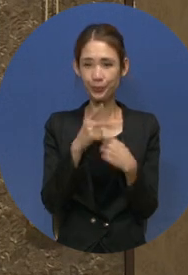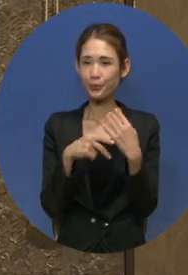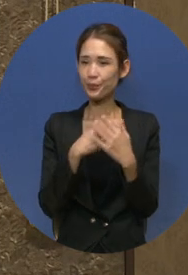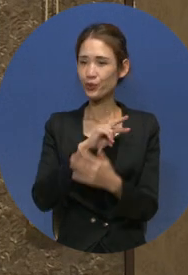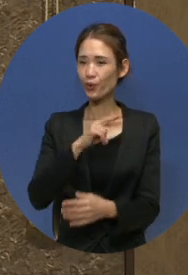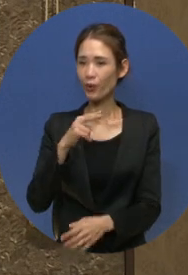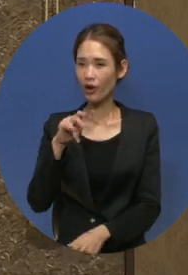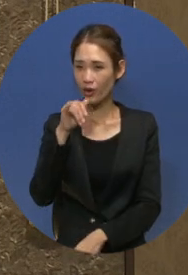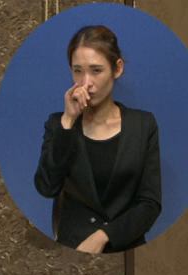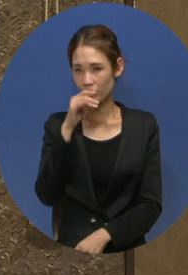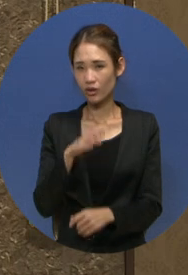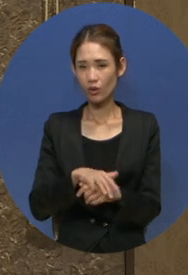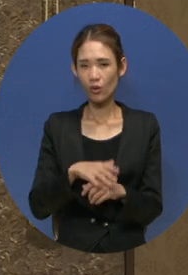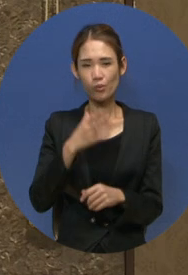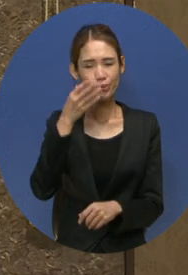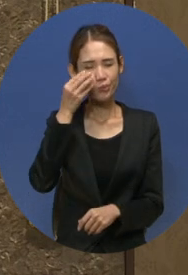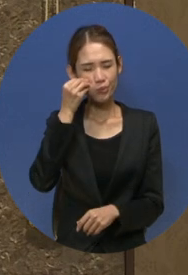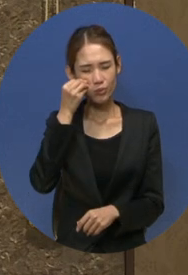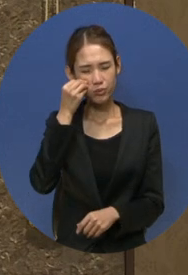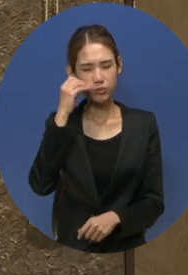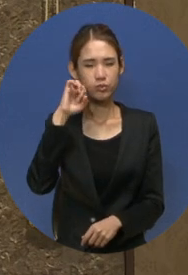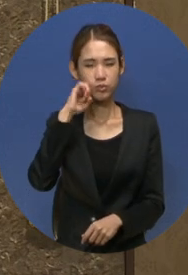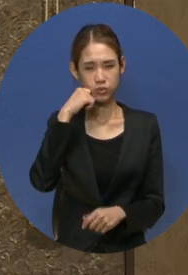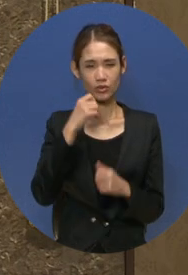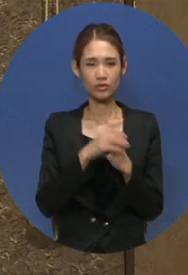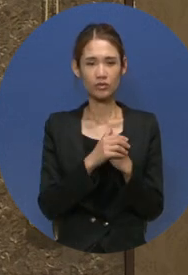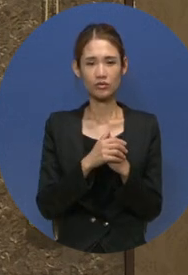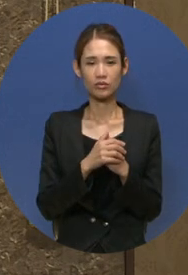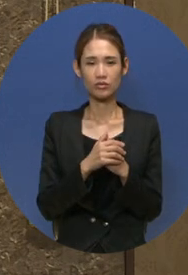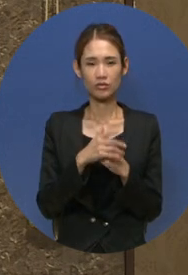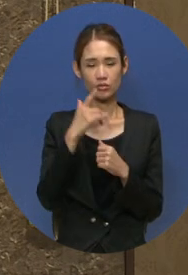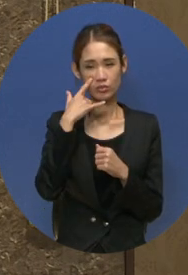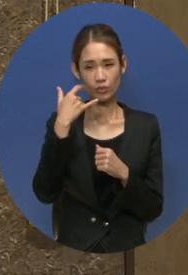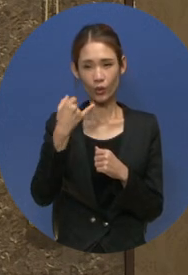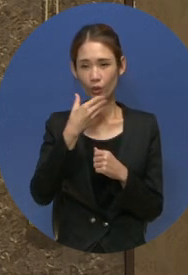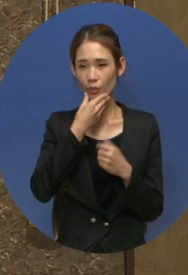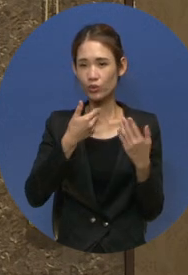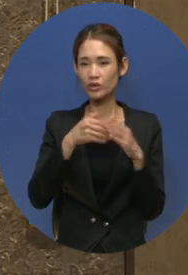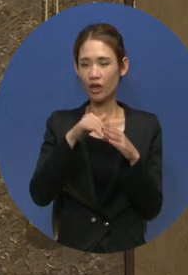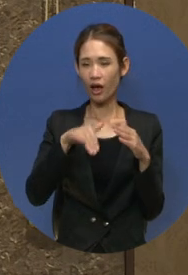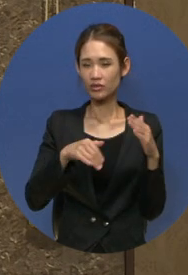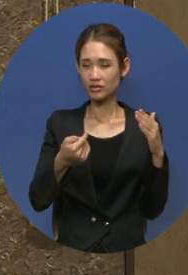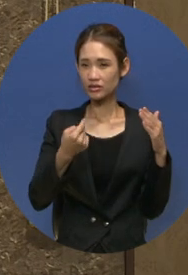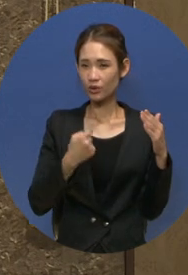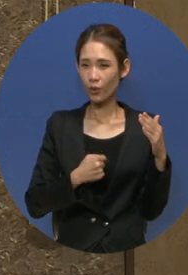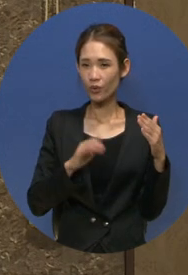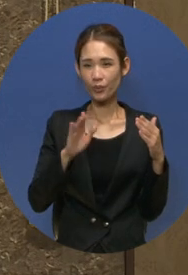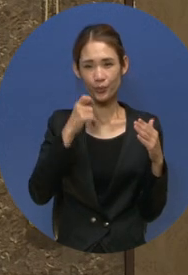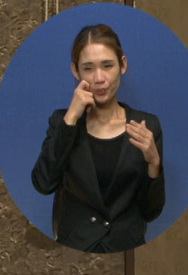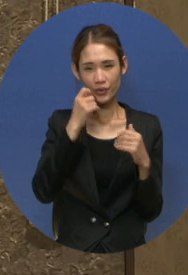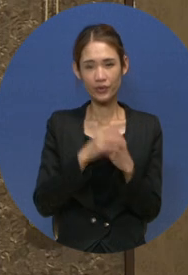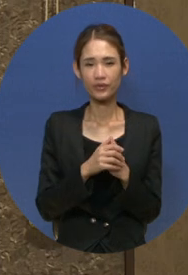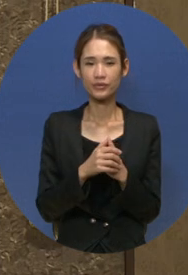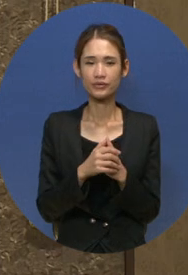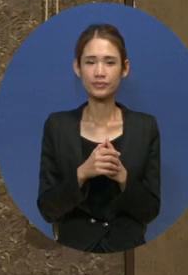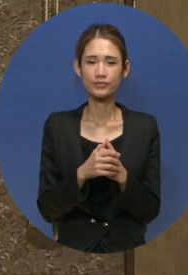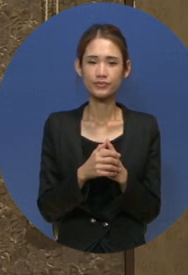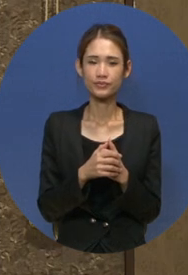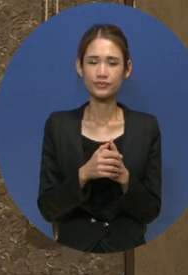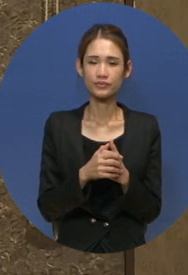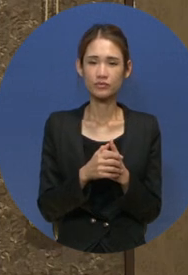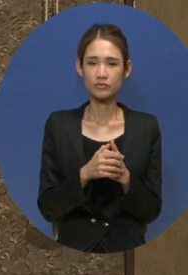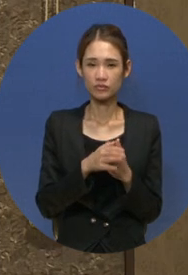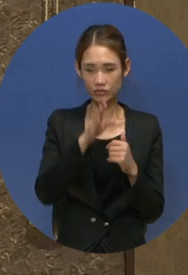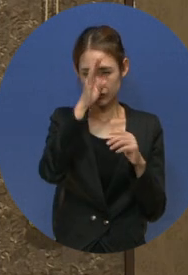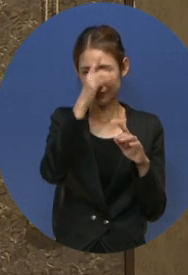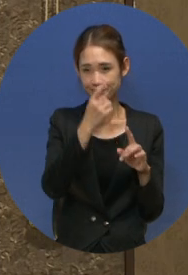하지만 지금 원활하게 운영이 안 되고 있고 그 부모님들도 이제 복지관 안에 들어오기 힘들고 그래서 그리고 이제 이